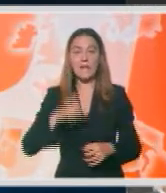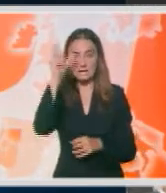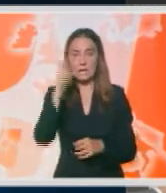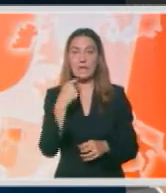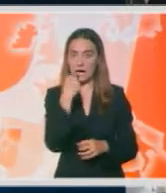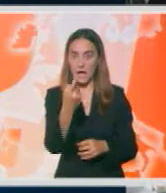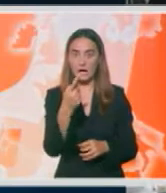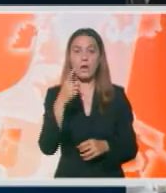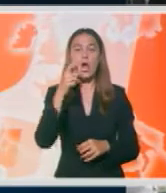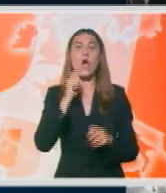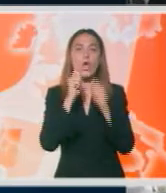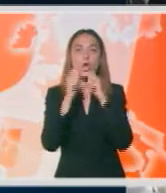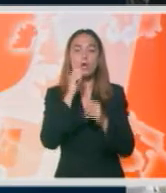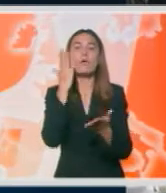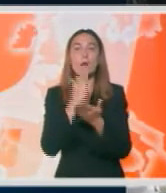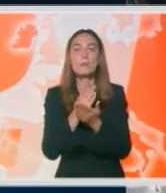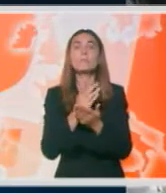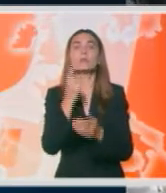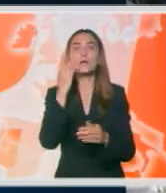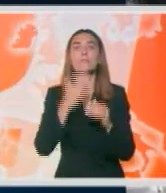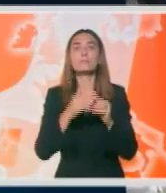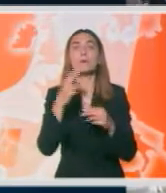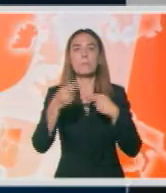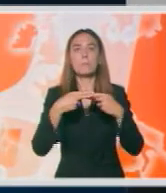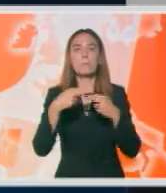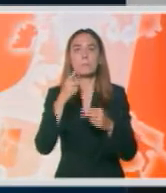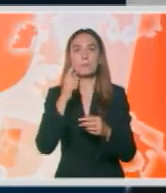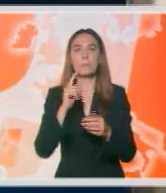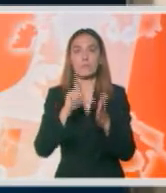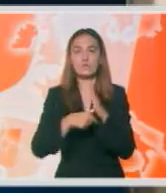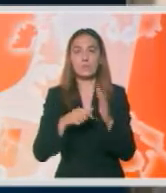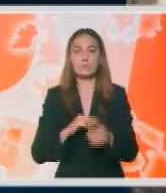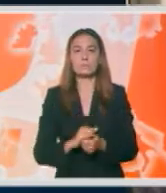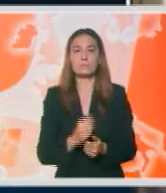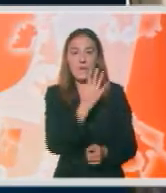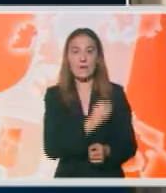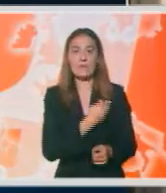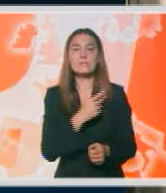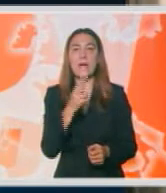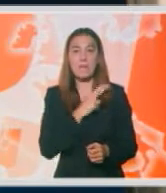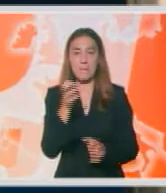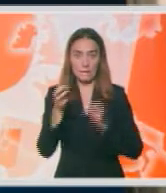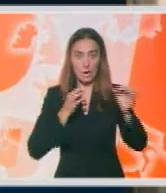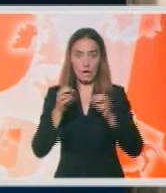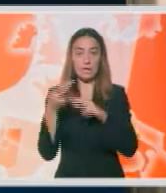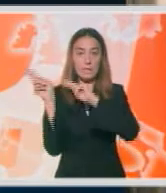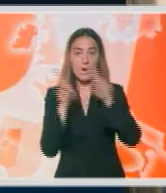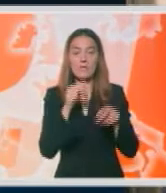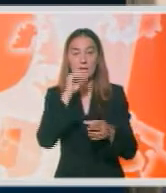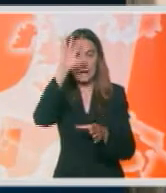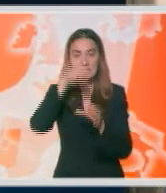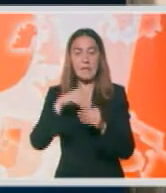je rekao da će dogovor biti postignut veoma brzo. Hrvatska ima projekt povratka i